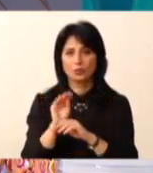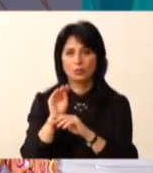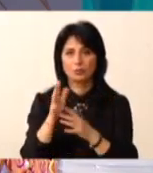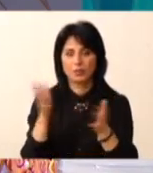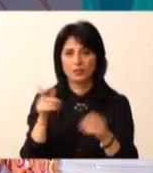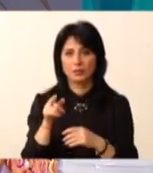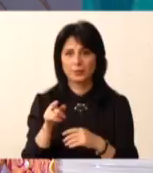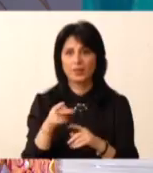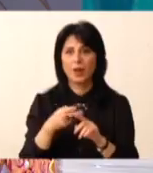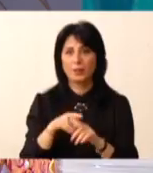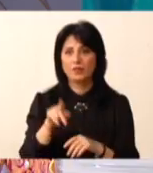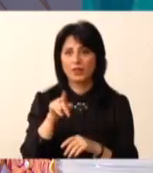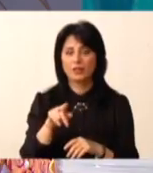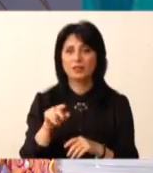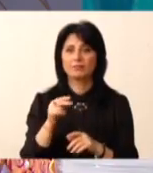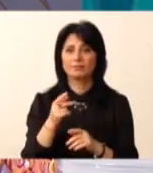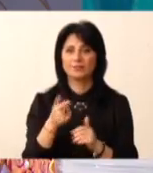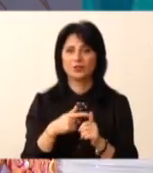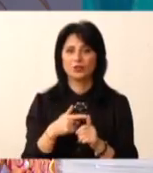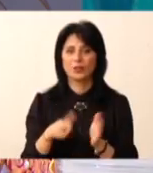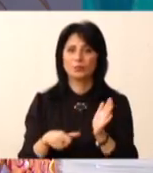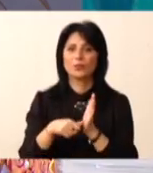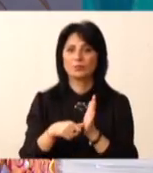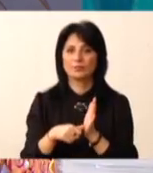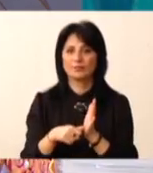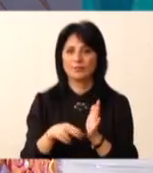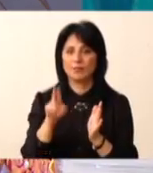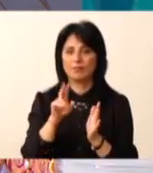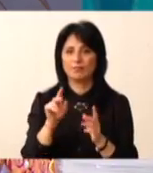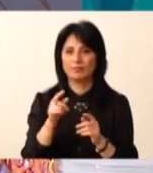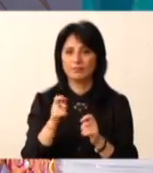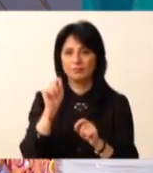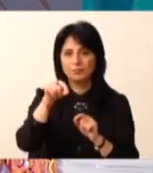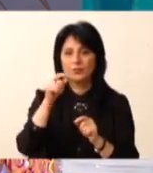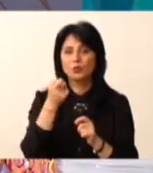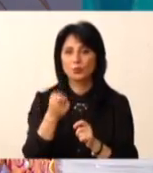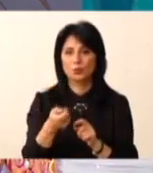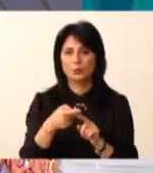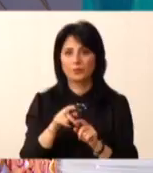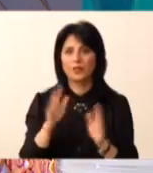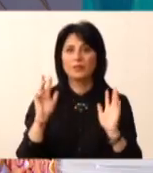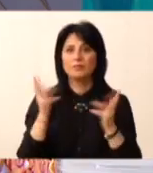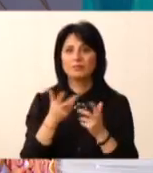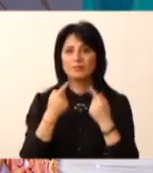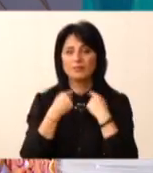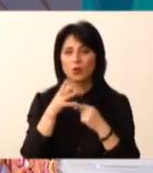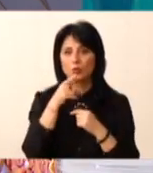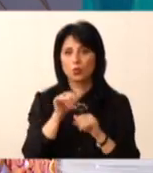მოიმატოს კიდევაც. ამიტომ იოდო პროფილაქტიკა, ანუ იოდის პროფილაქტიკური დოზებით მიღება აუტოიმუნური